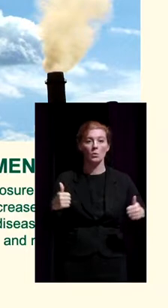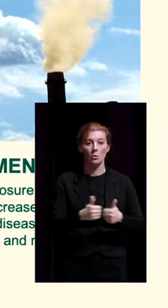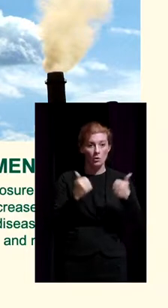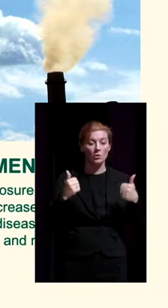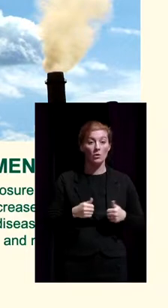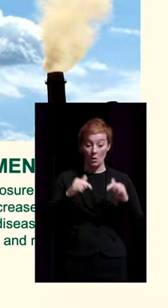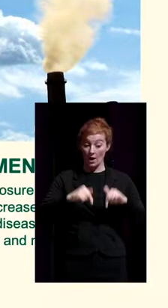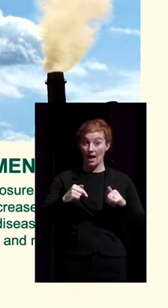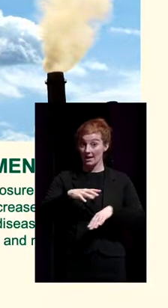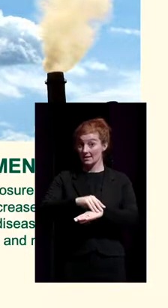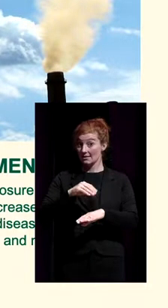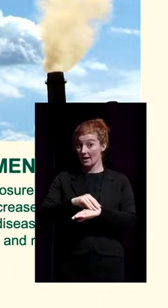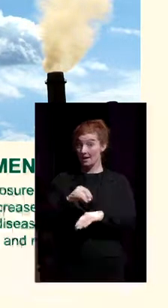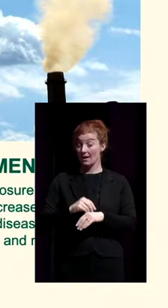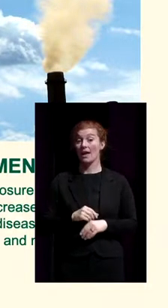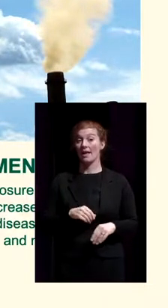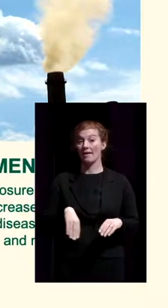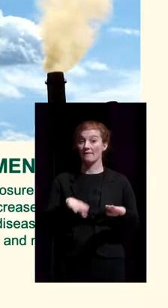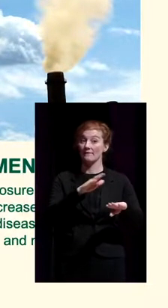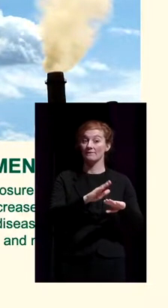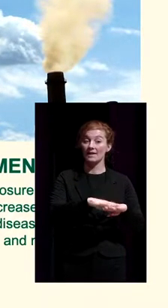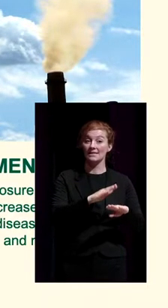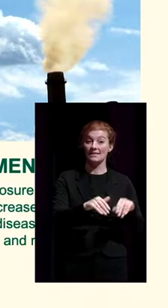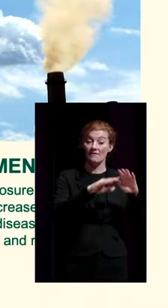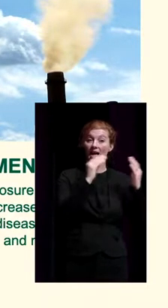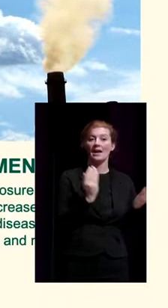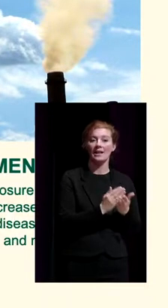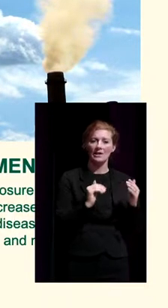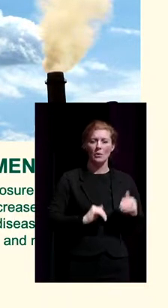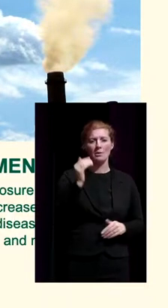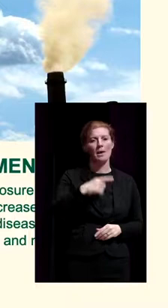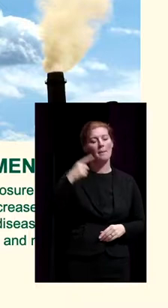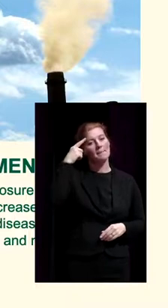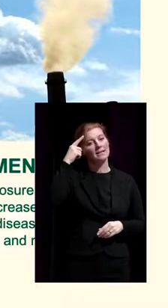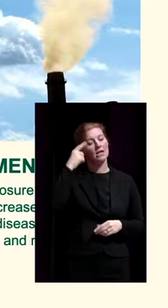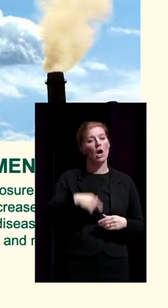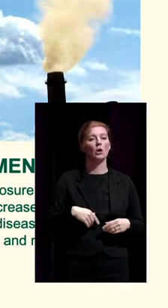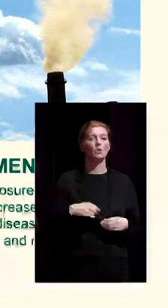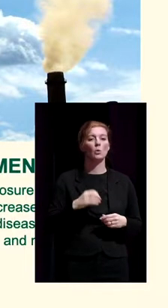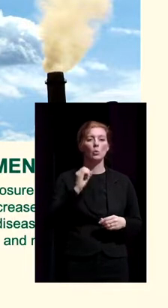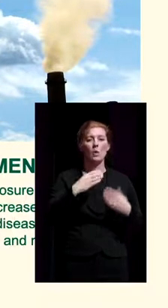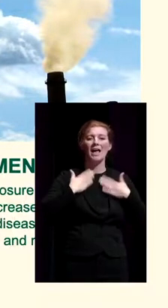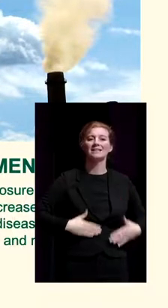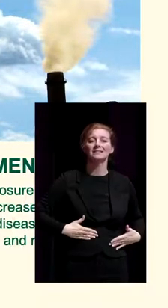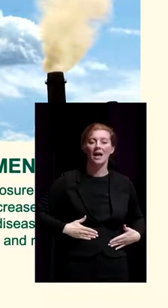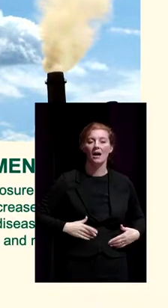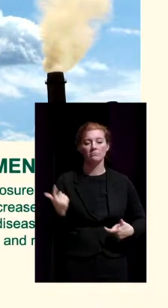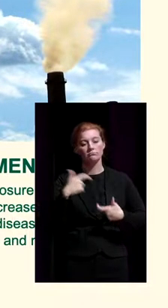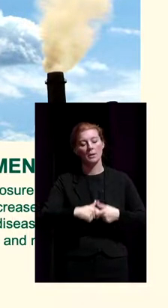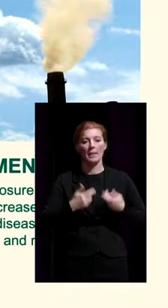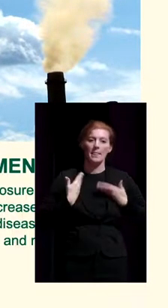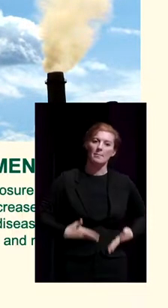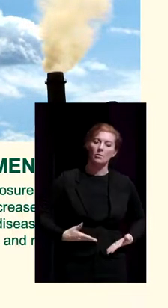i Sverige, i västvärlden, handlar det om mental ohälsa som främsta dödsorsaken. Relaterat till depression